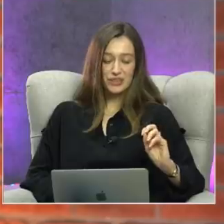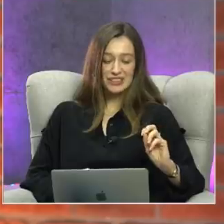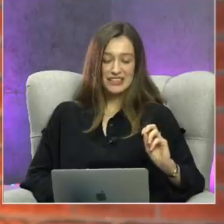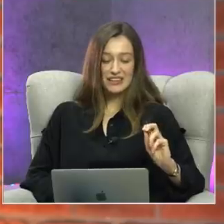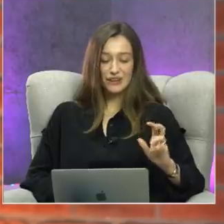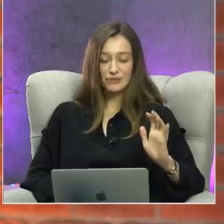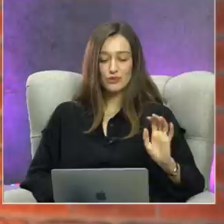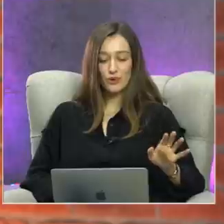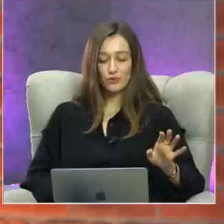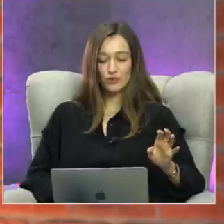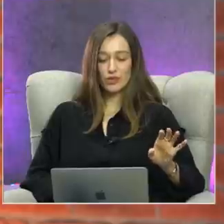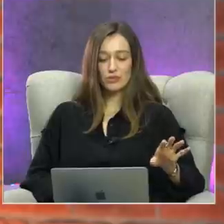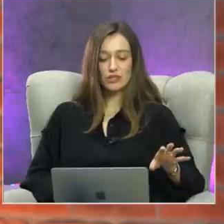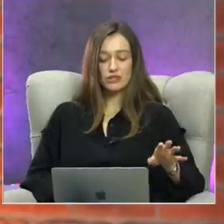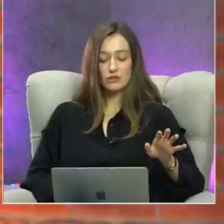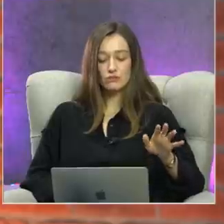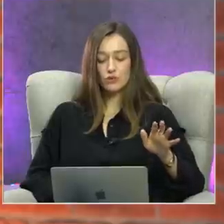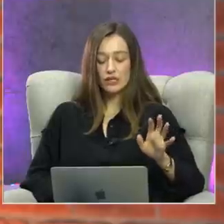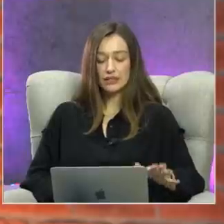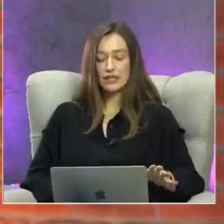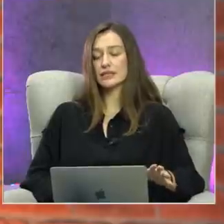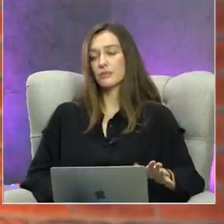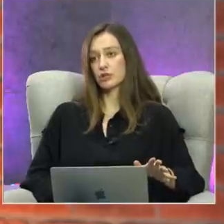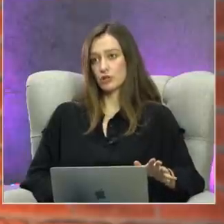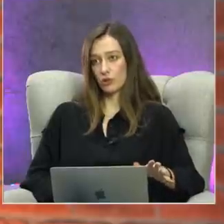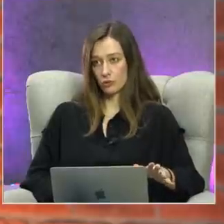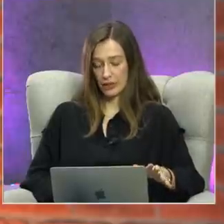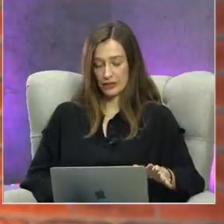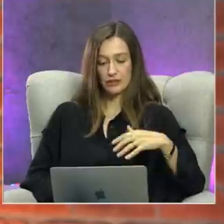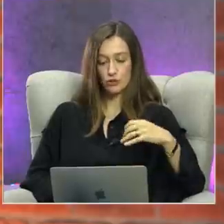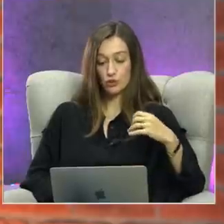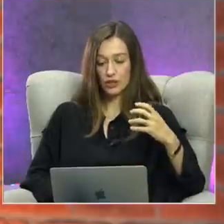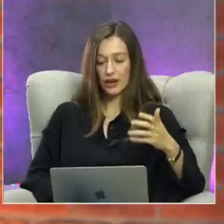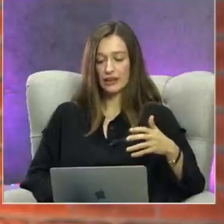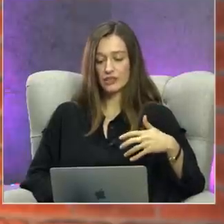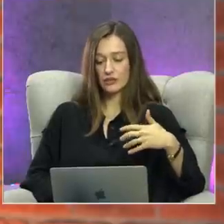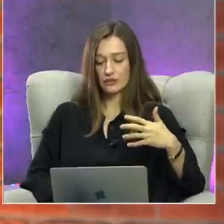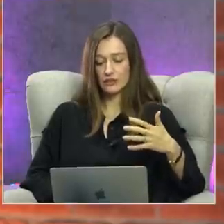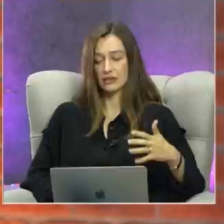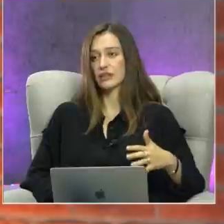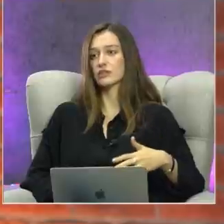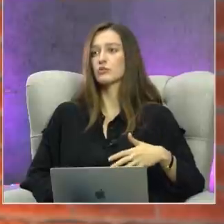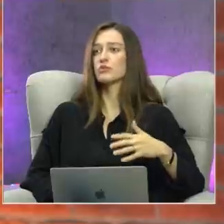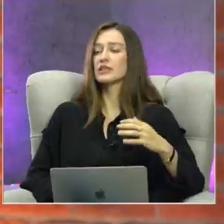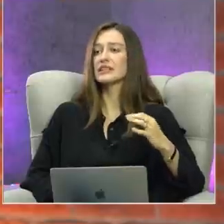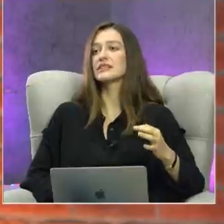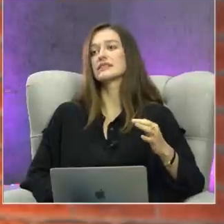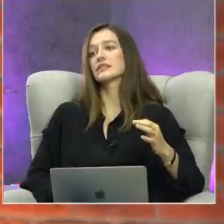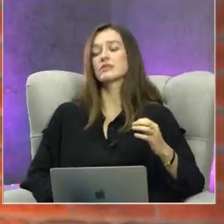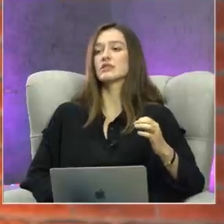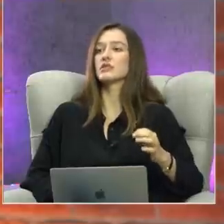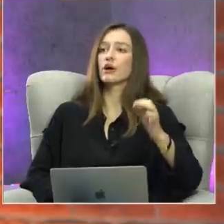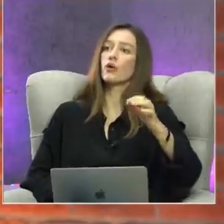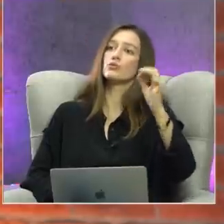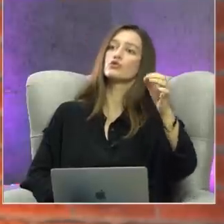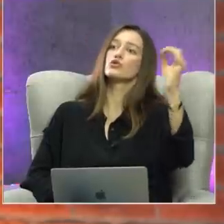Hocam, Seda Hanım sormuş. Demiş ki sürekli kıyaslanma içinde olmak. Küçükken aile çevresiyle işte bu klasiktir ya